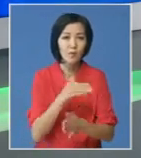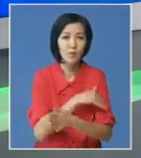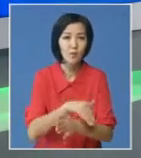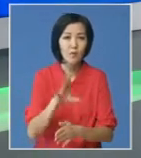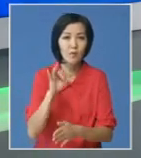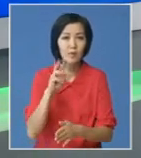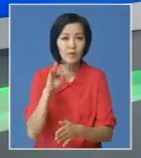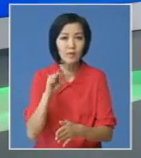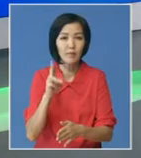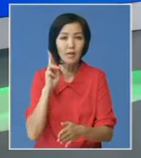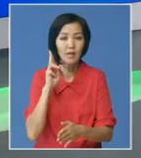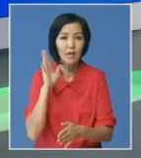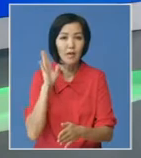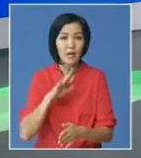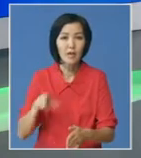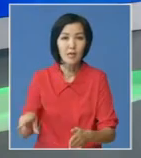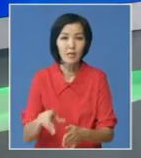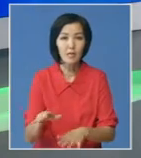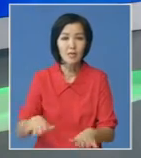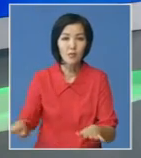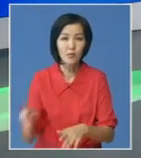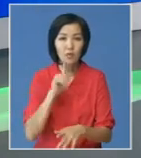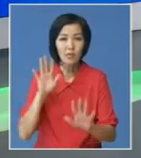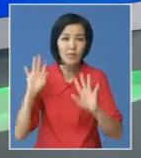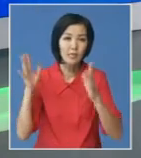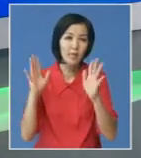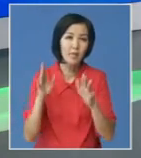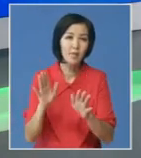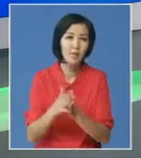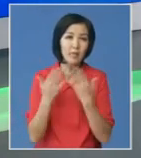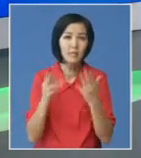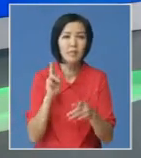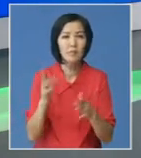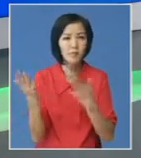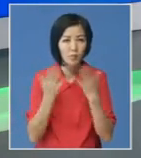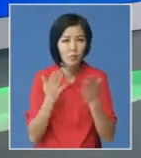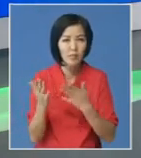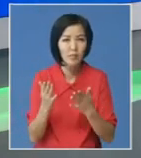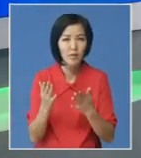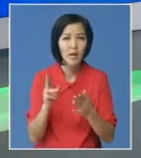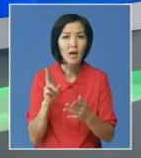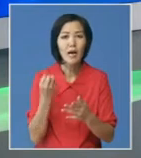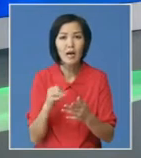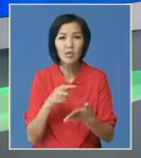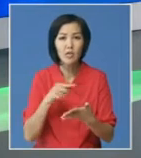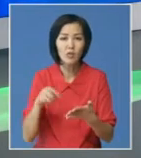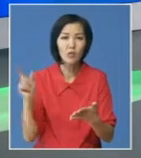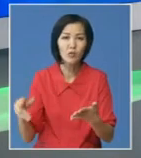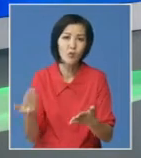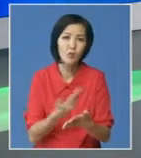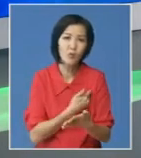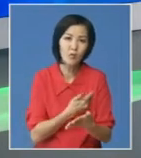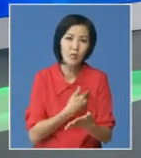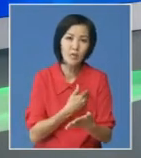жастар саябағындағы кітаптарды кімдер оқып жатыр? Қай жазушының туындылары сұранысқа ие? Қазірге дейін қанша адам кітап